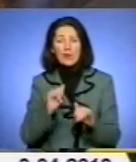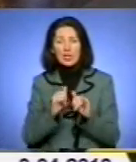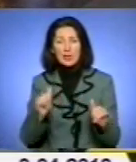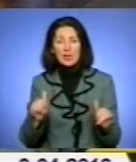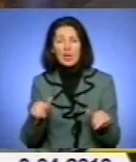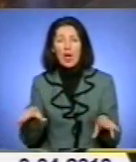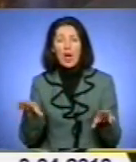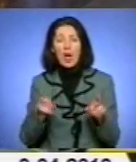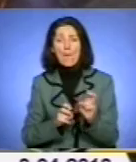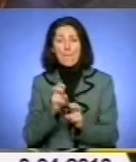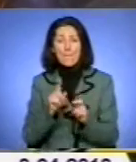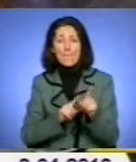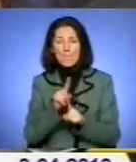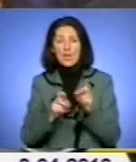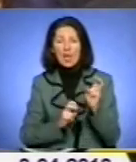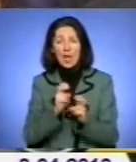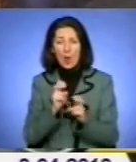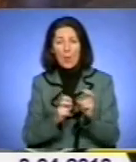перерабатывающих отраслях промышленности